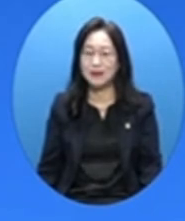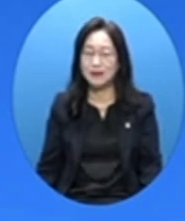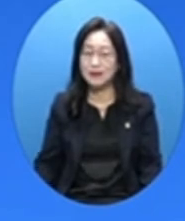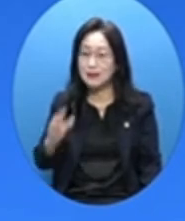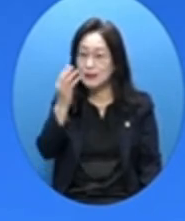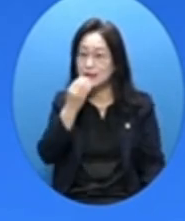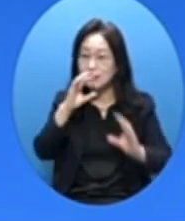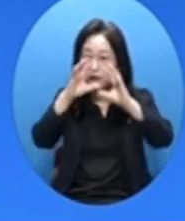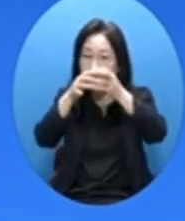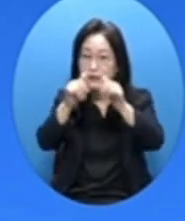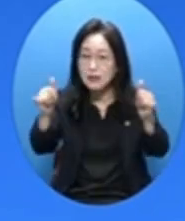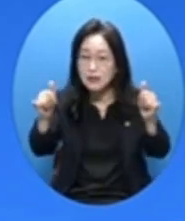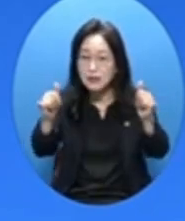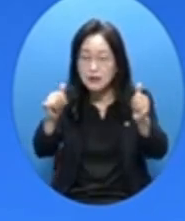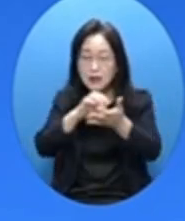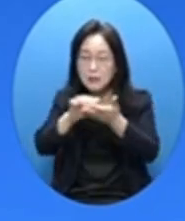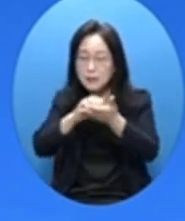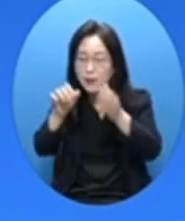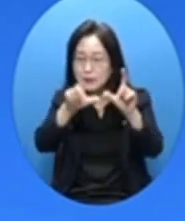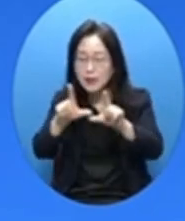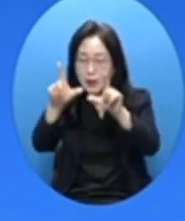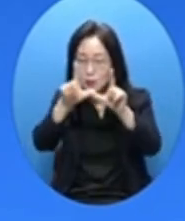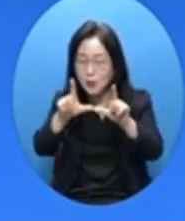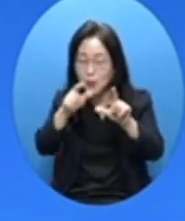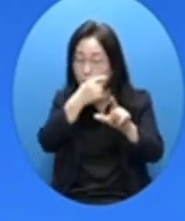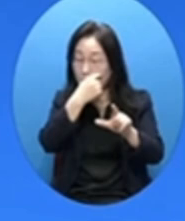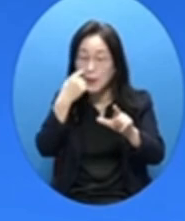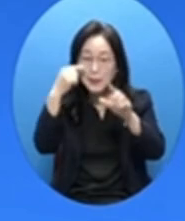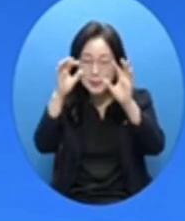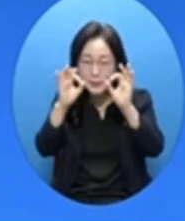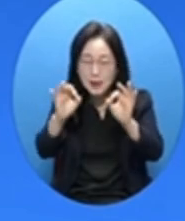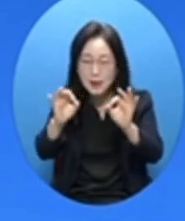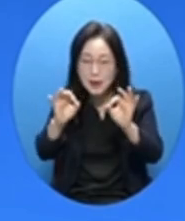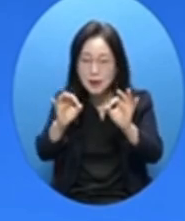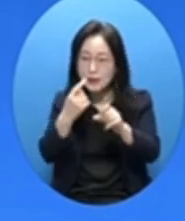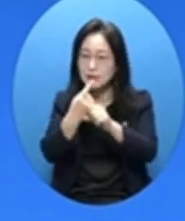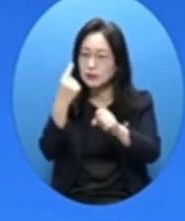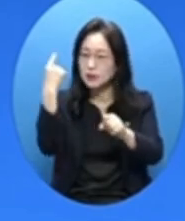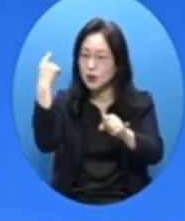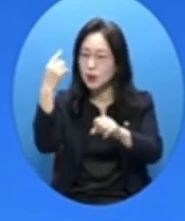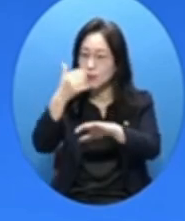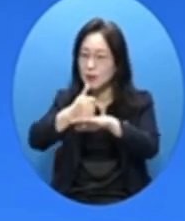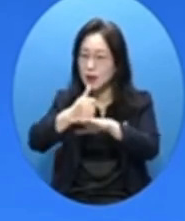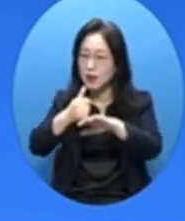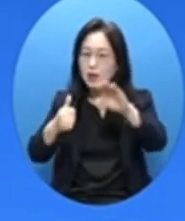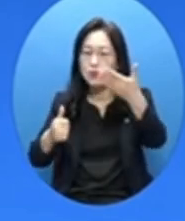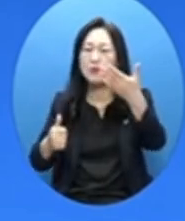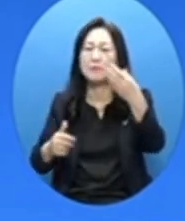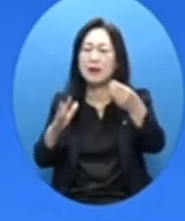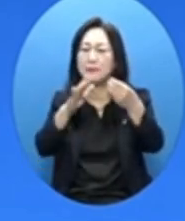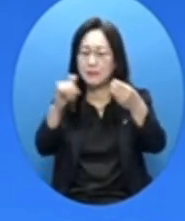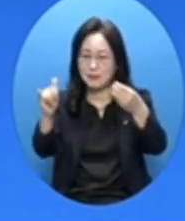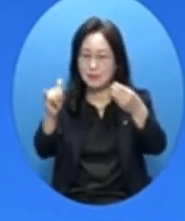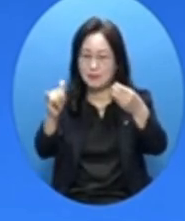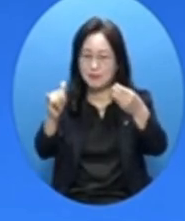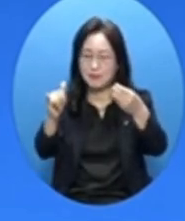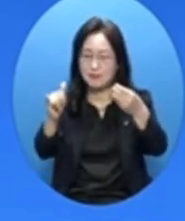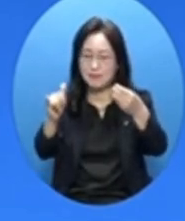도대체 이스라엘의 얼마나 많은 사람이 살고 있나 확인해 보니까 작년 말로 한 900만 명의